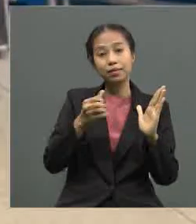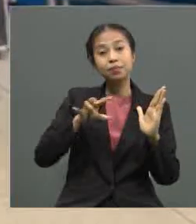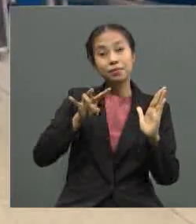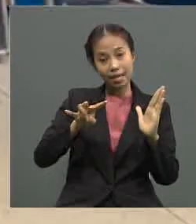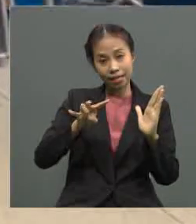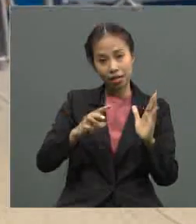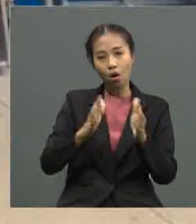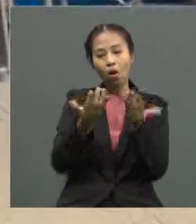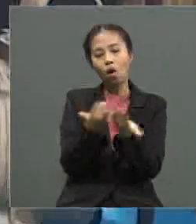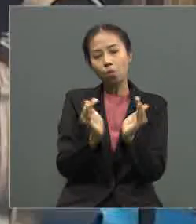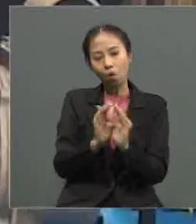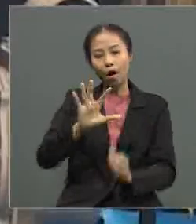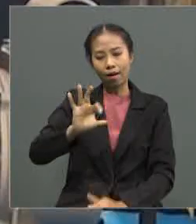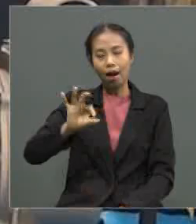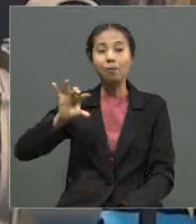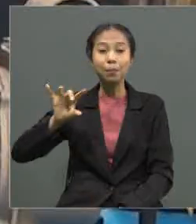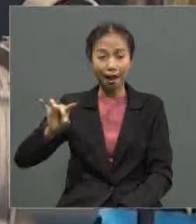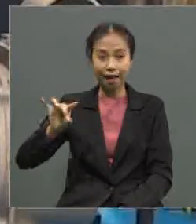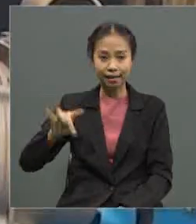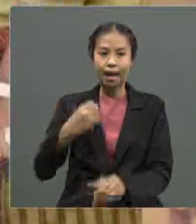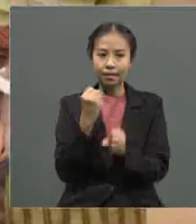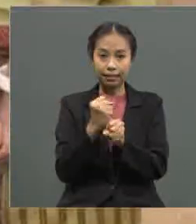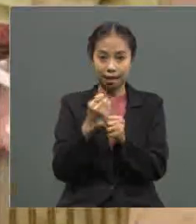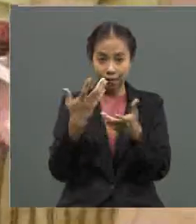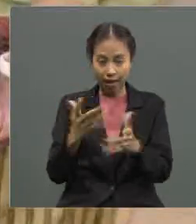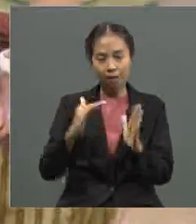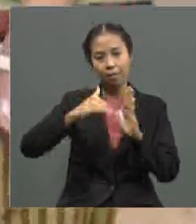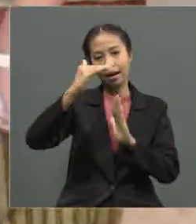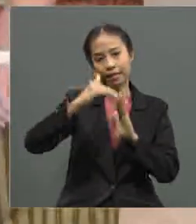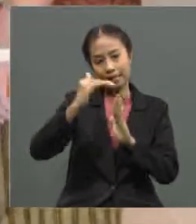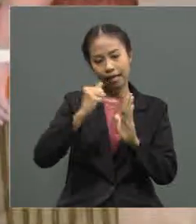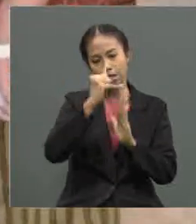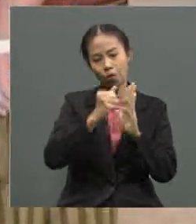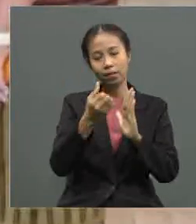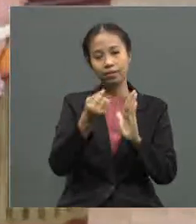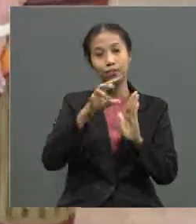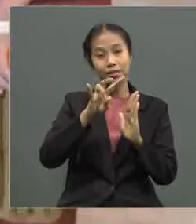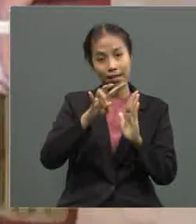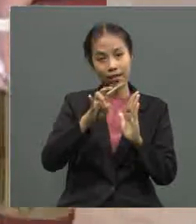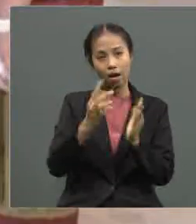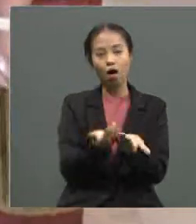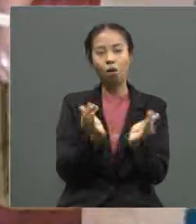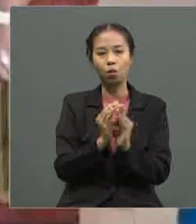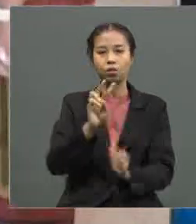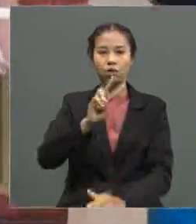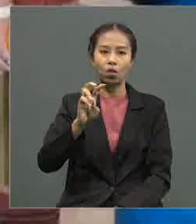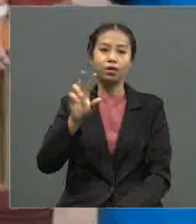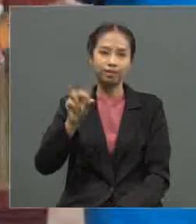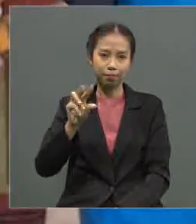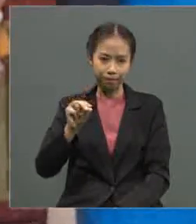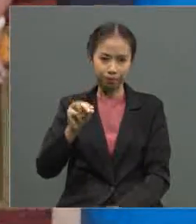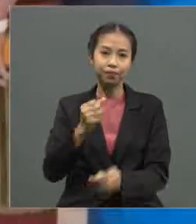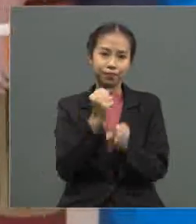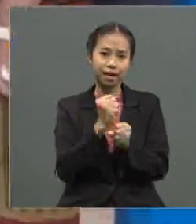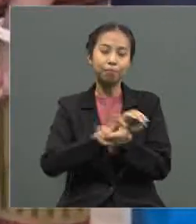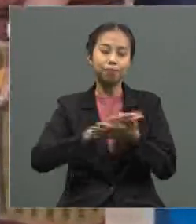ม98ครัวเรือนต่อมาค่ะดำเนินการในพื้นที่จังหวัดทางภาคเหนือ17จังหวัดรวม230ครัวเรือนซึ่งดำเนินการ